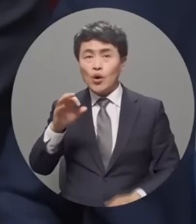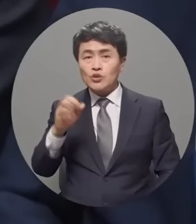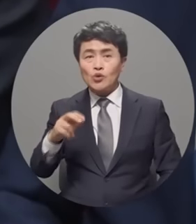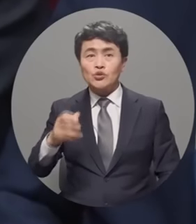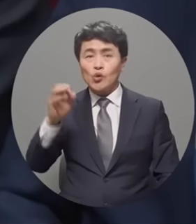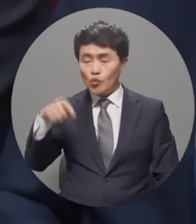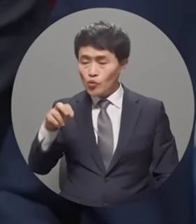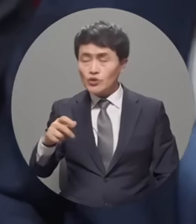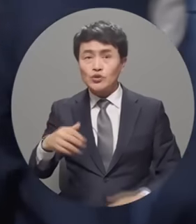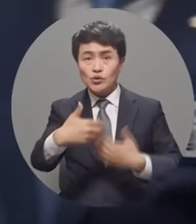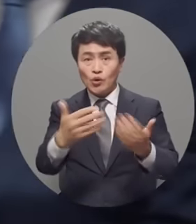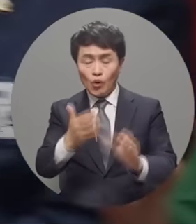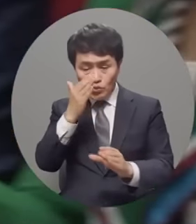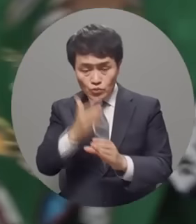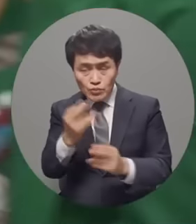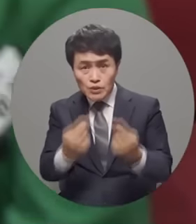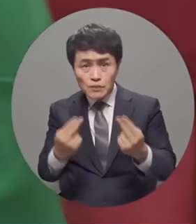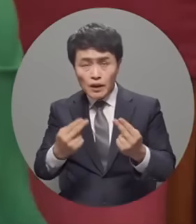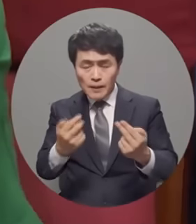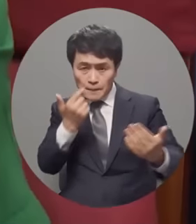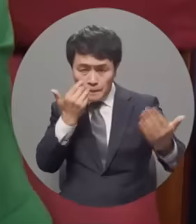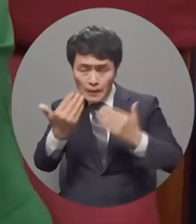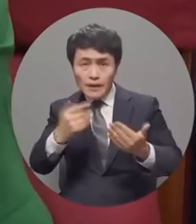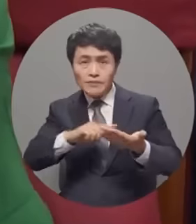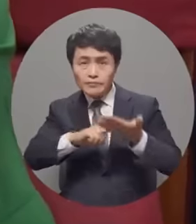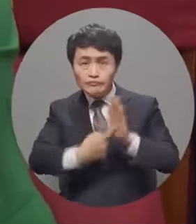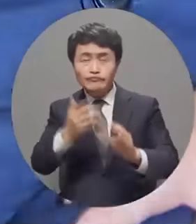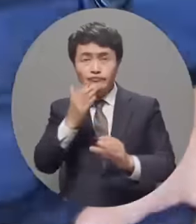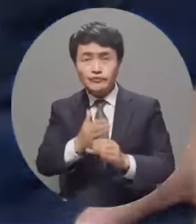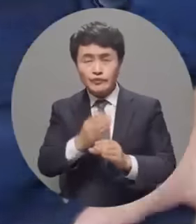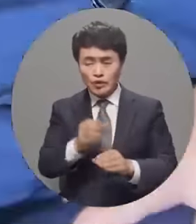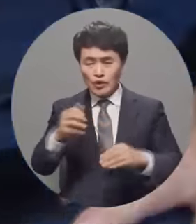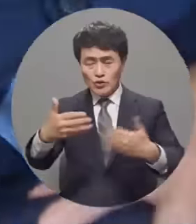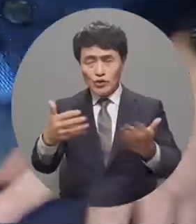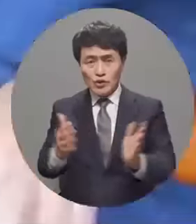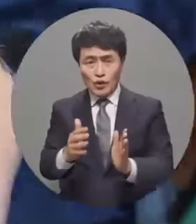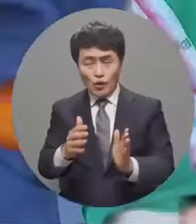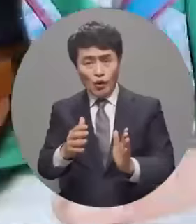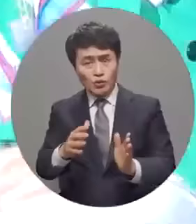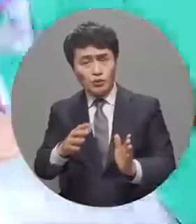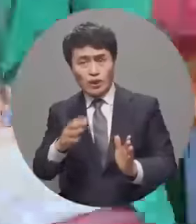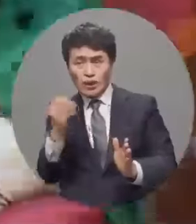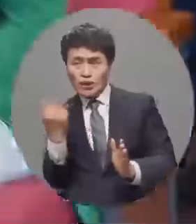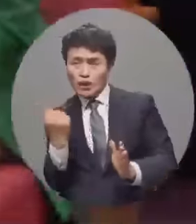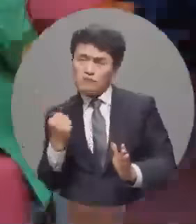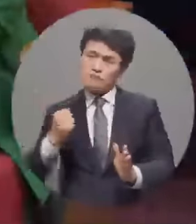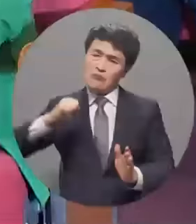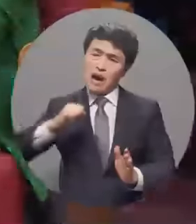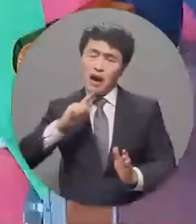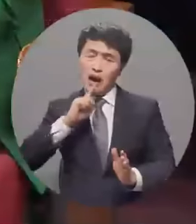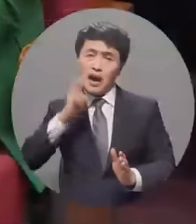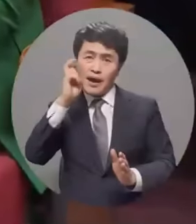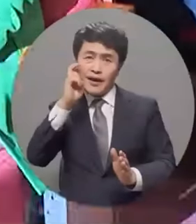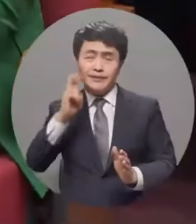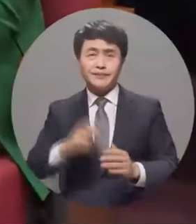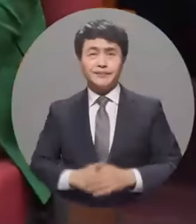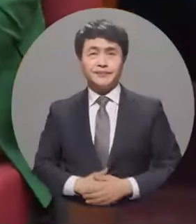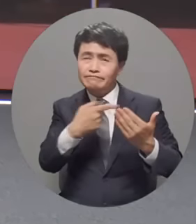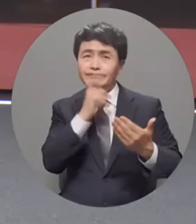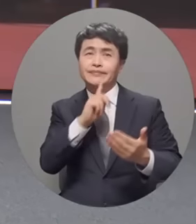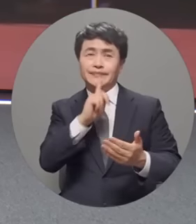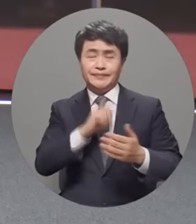후보 모두 중립성보다는 선명성을 앞세우고 있어 여당의 극심한 반발이 예상됩니다. MBC 뉴스 신재웅입니다.